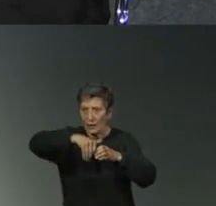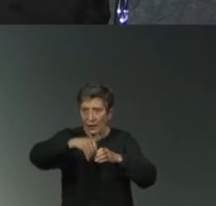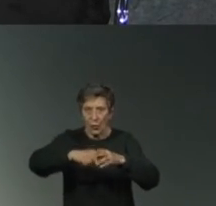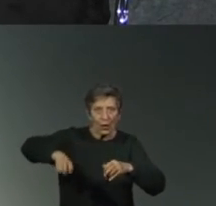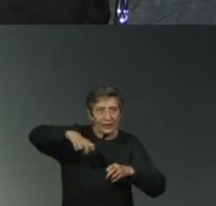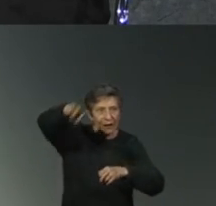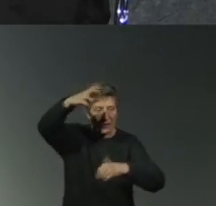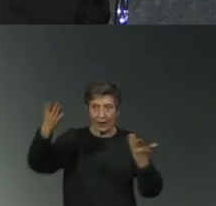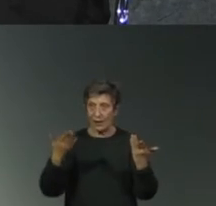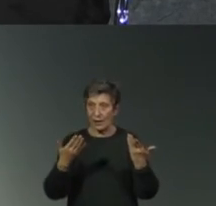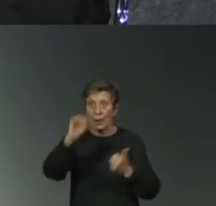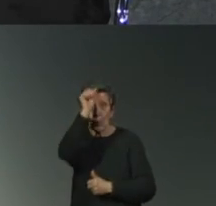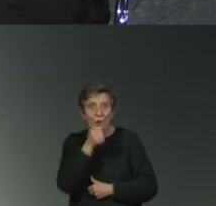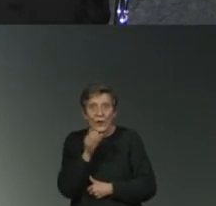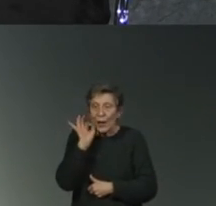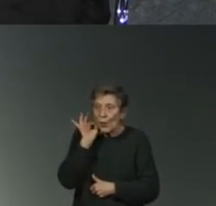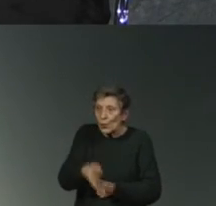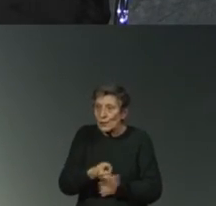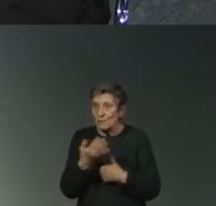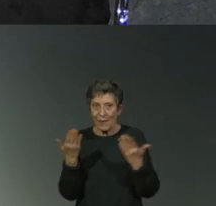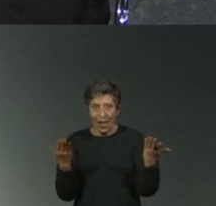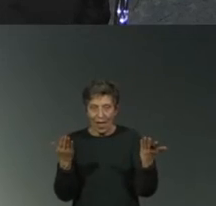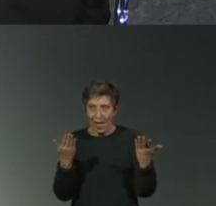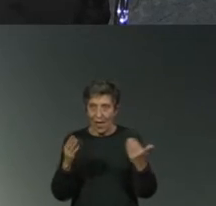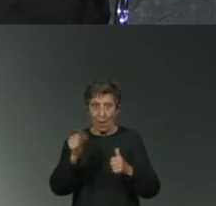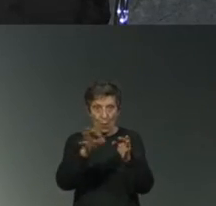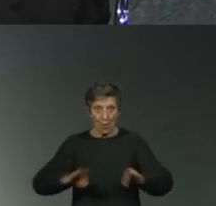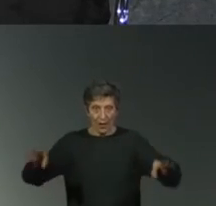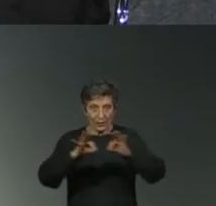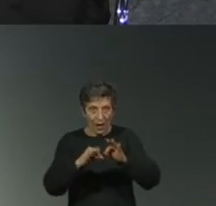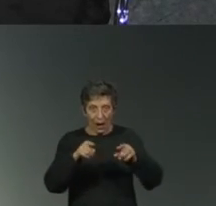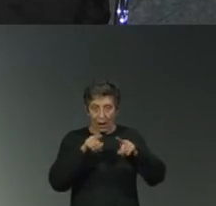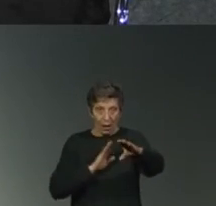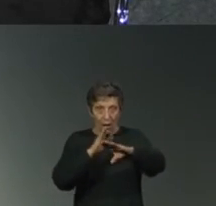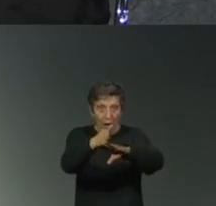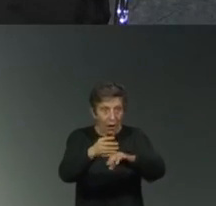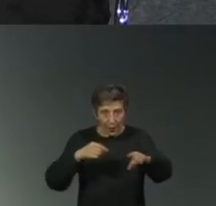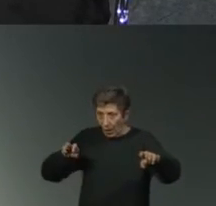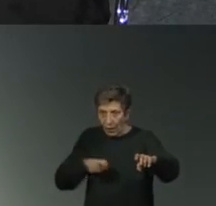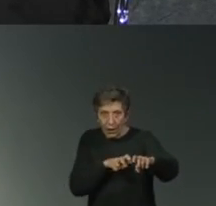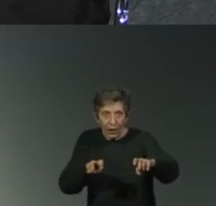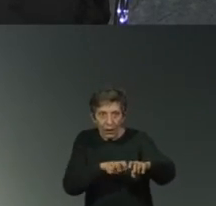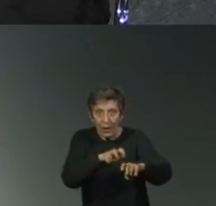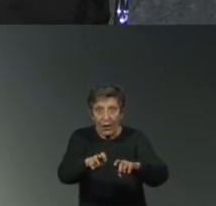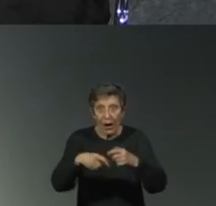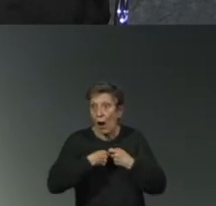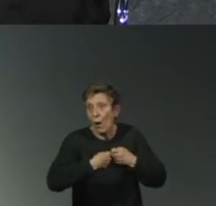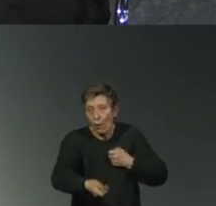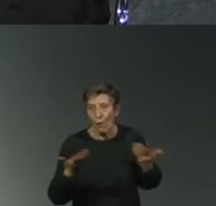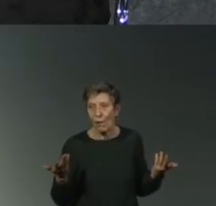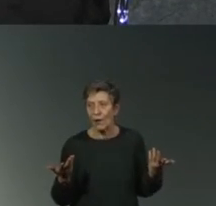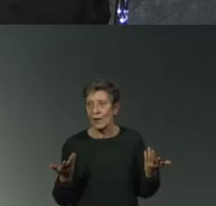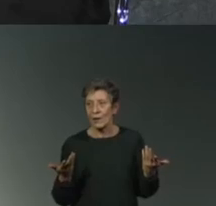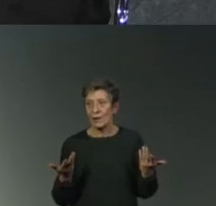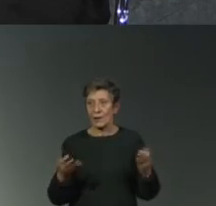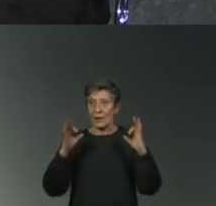escaliers. C'est un musée, mais on met beaucoup de temps à arriver à la première salle, et c'est vraiment et au cœur